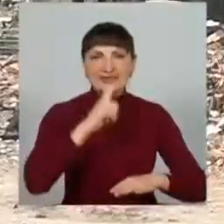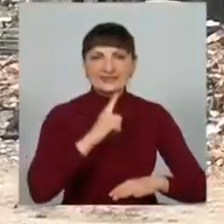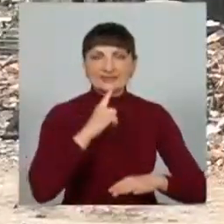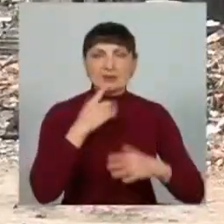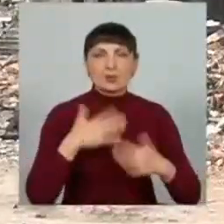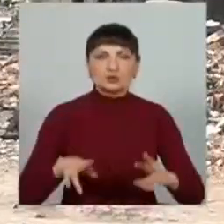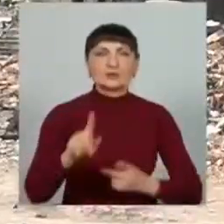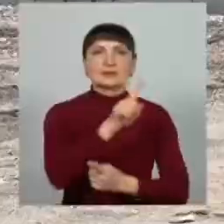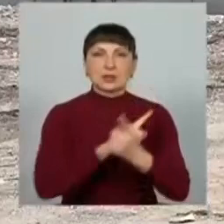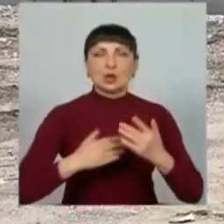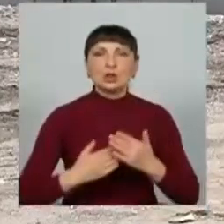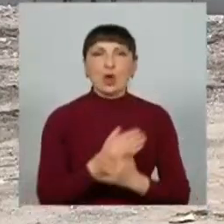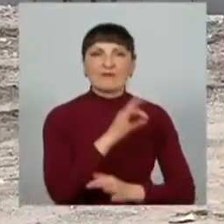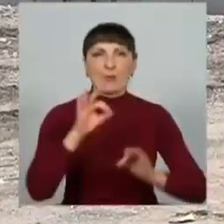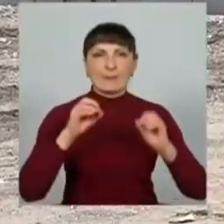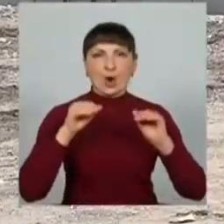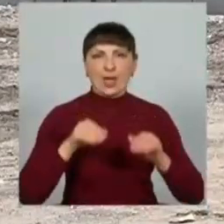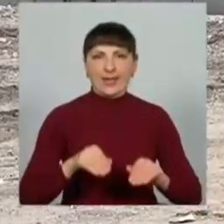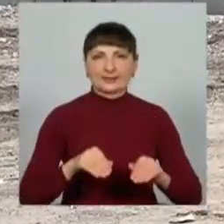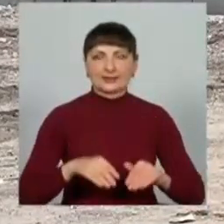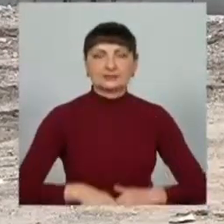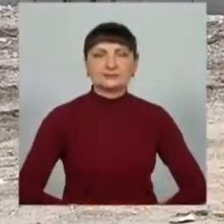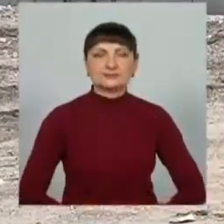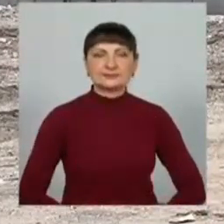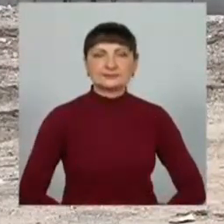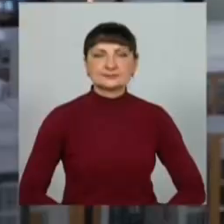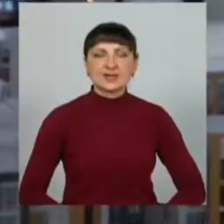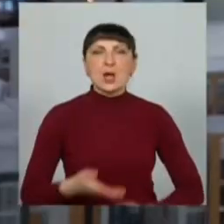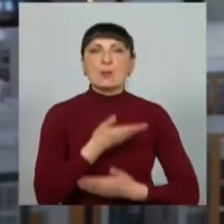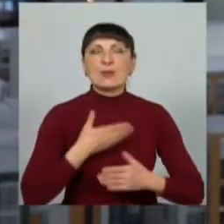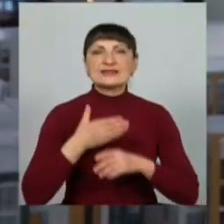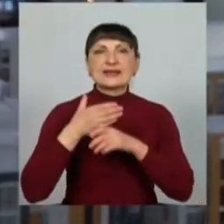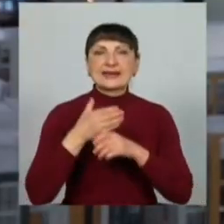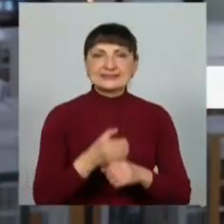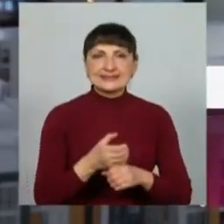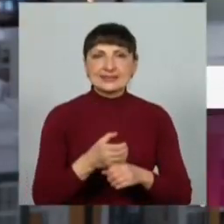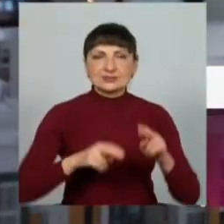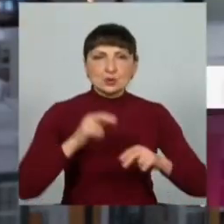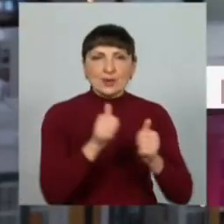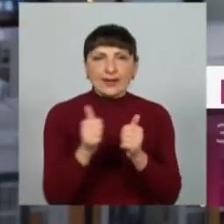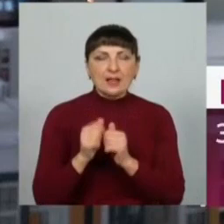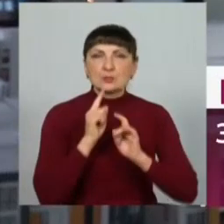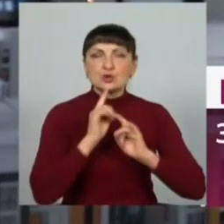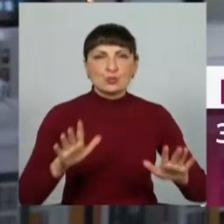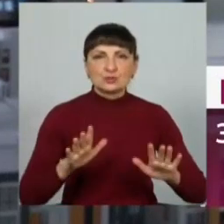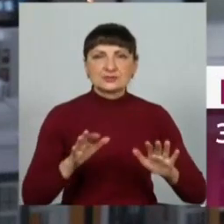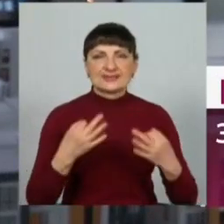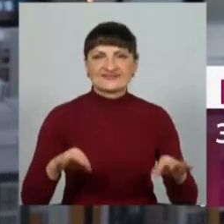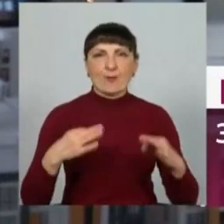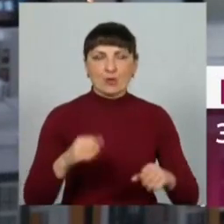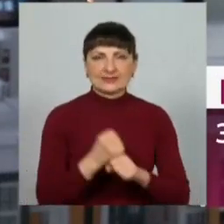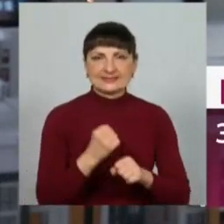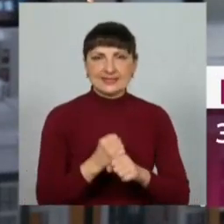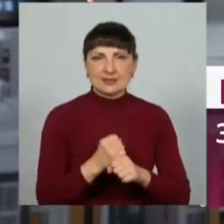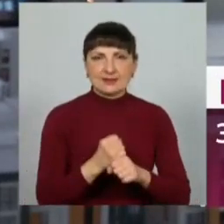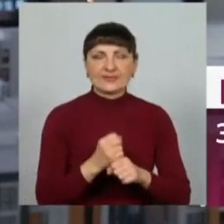девелоперы представили обновленный эскиз жилого комплекса. Мы сократили плотность застройки на 45%. Каким